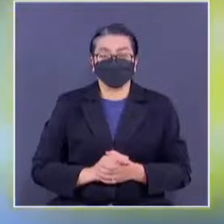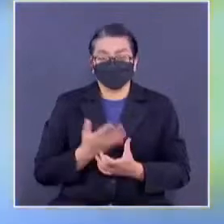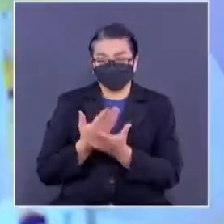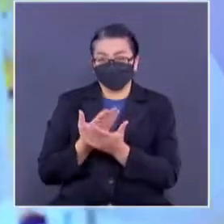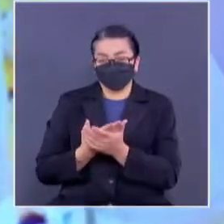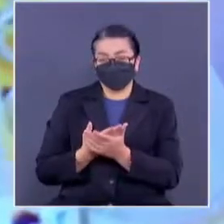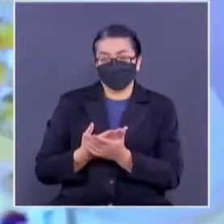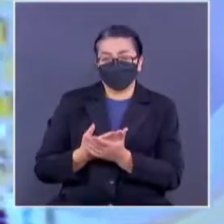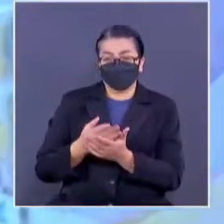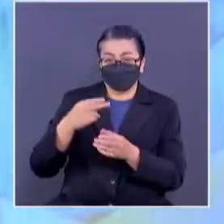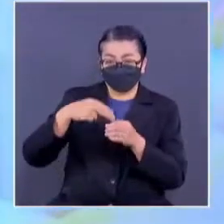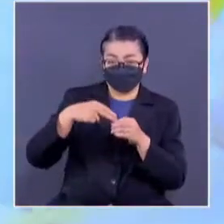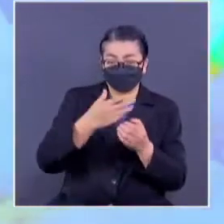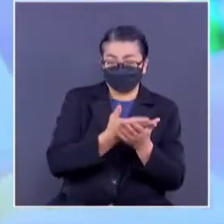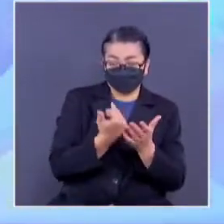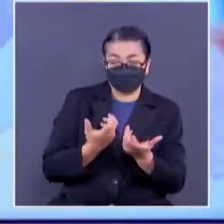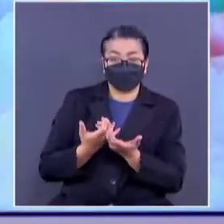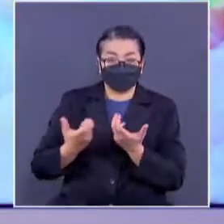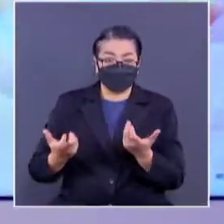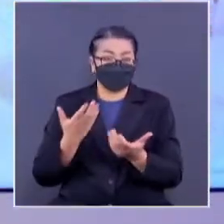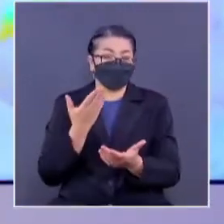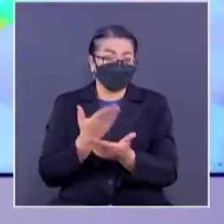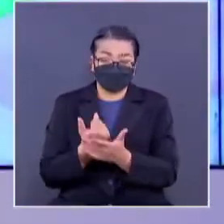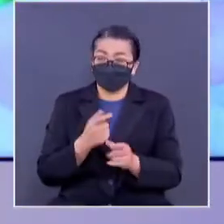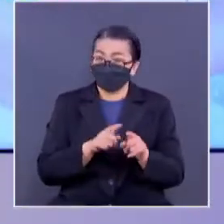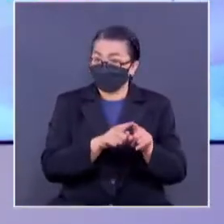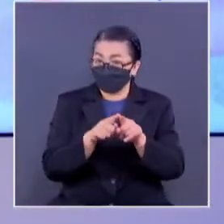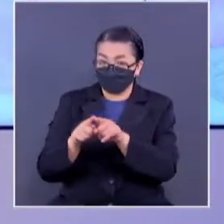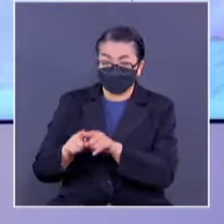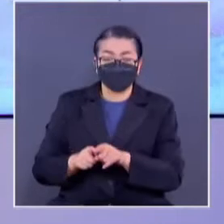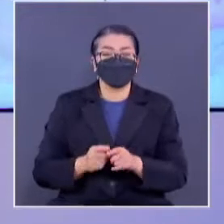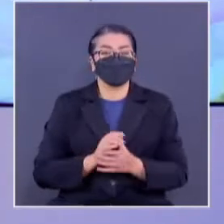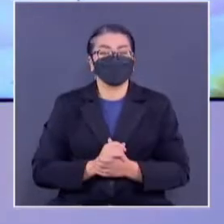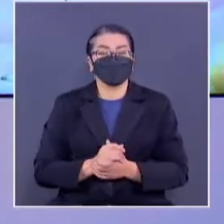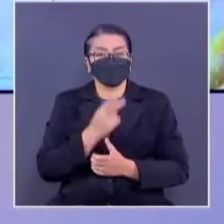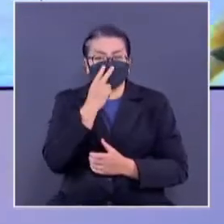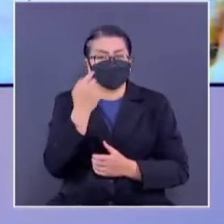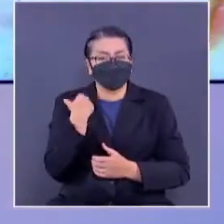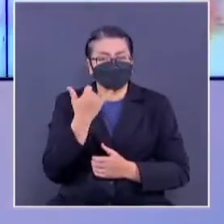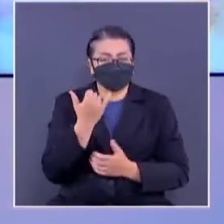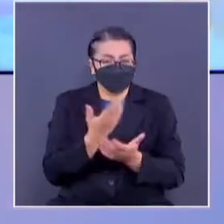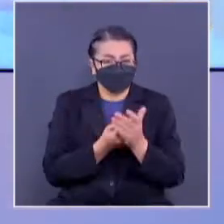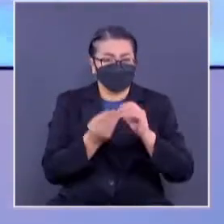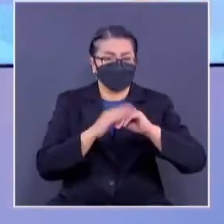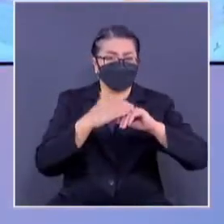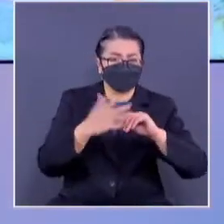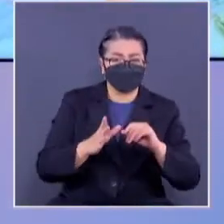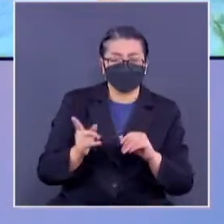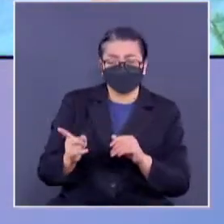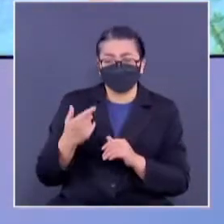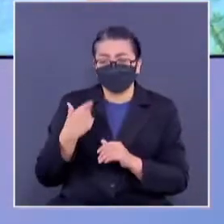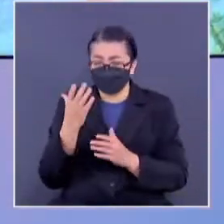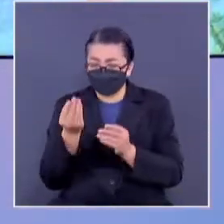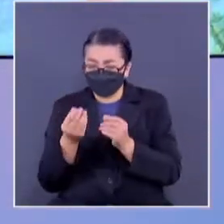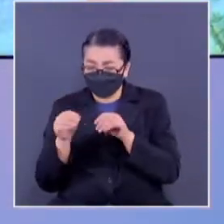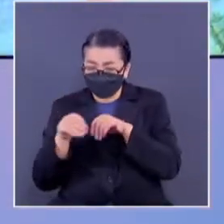ราคาพลังงานขึ้นแบบนี้สินค้าก็เตรียมพาเรทขึ้นราคากันนะฮะจะเห็นได้ว่าบางประเภทเนี่ยปรับขึ้นไปแล้วส่วนบางประเภ